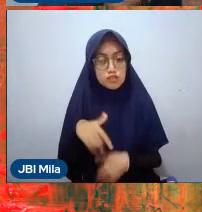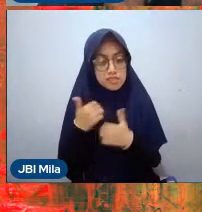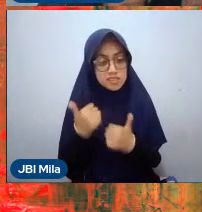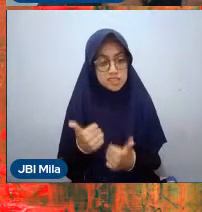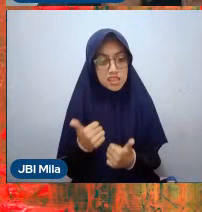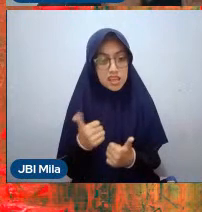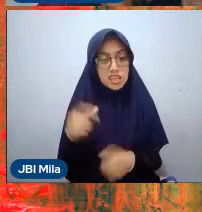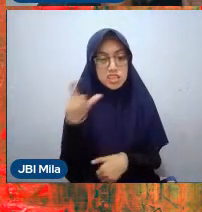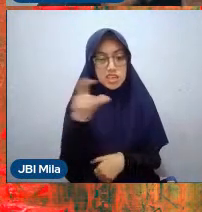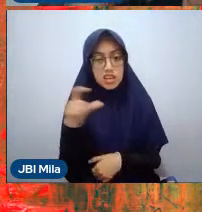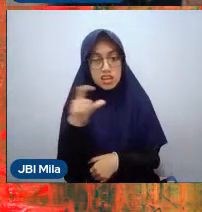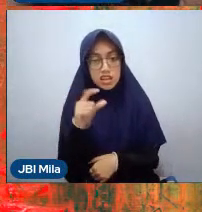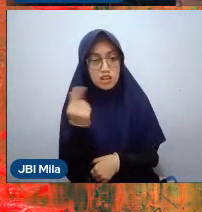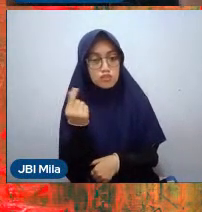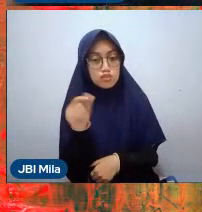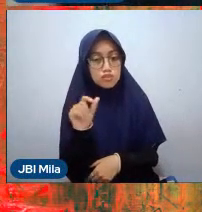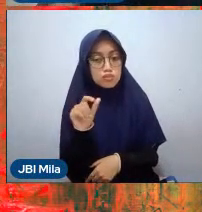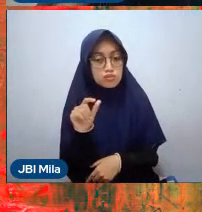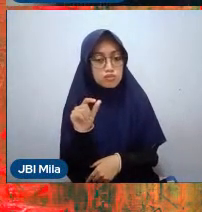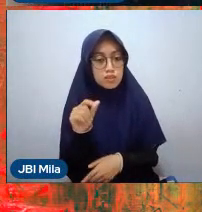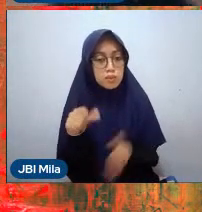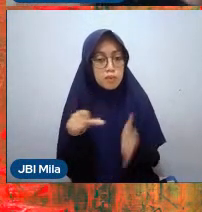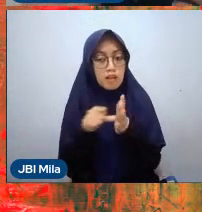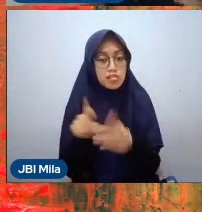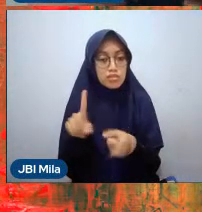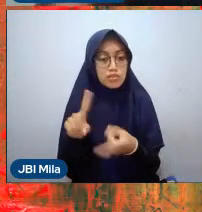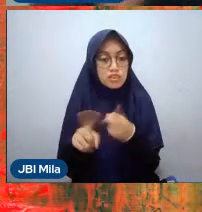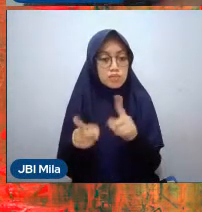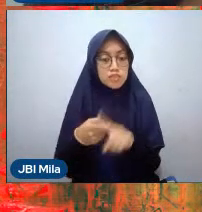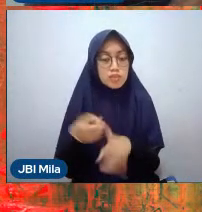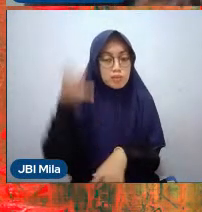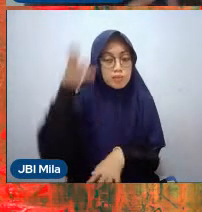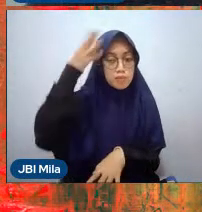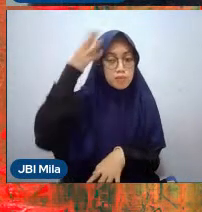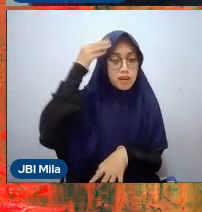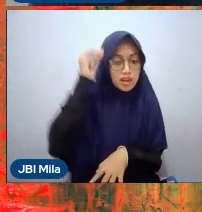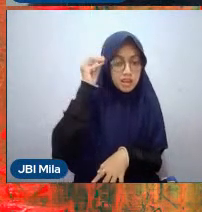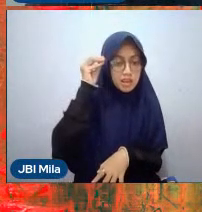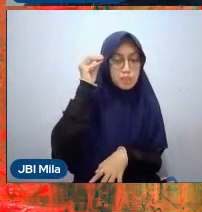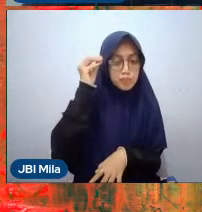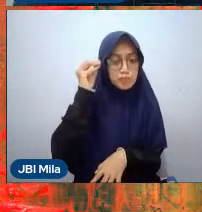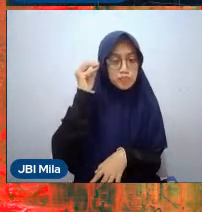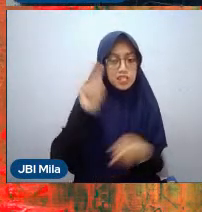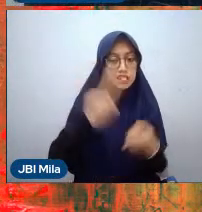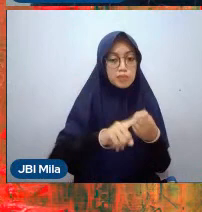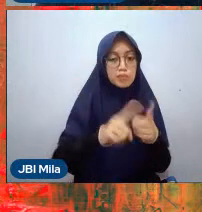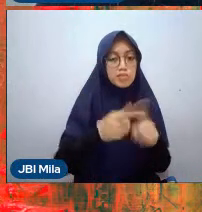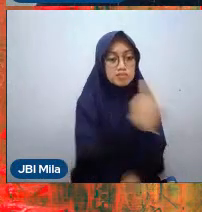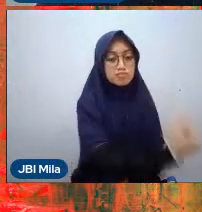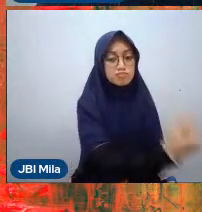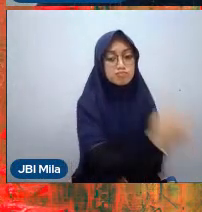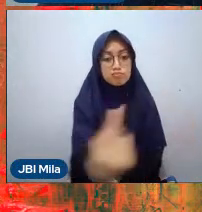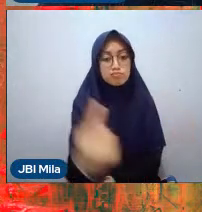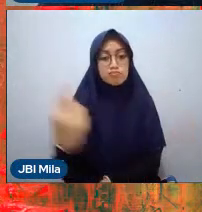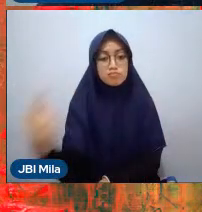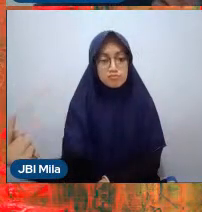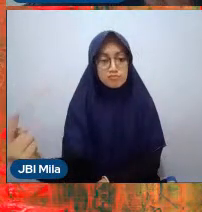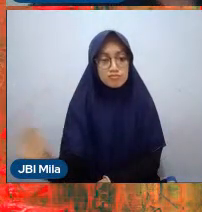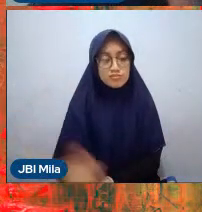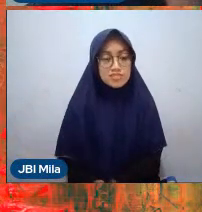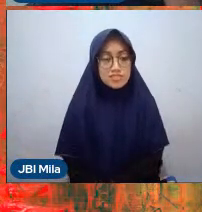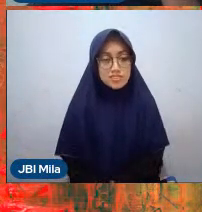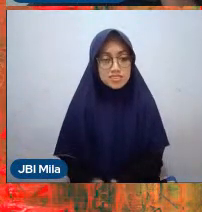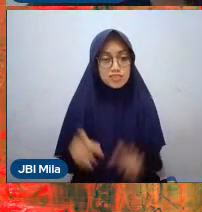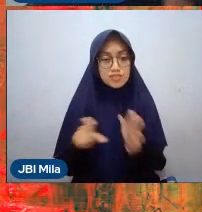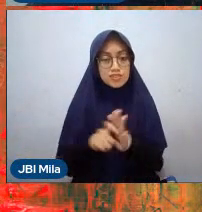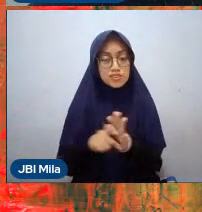cara buat membantu teman-teman lain memahami diri teman yang lain. Jadi saya punya kasus menarik.